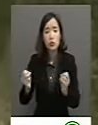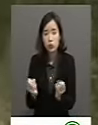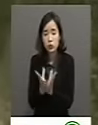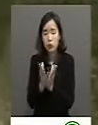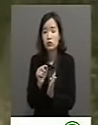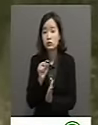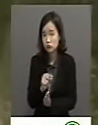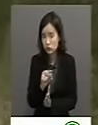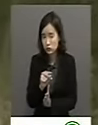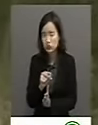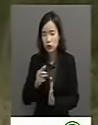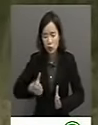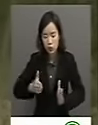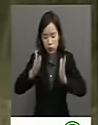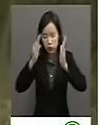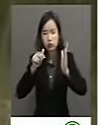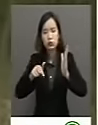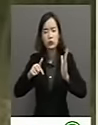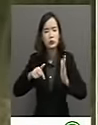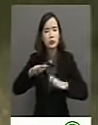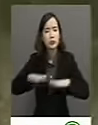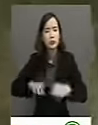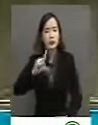ครับแล้วก็อาคารโรงเรือนเนี่ยเสียหายไม่ต่ำกว่า